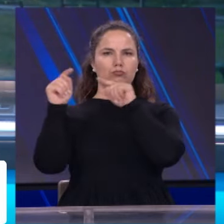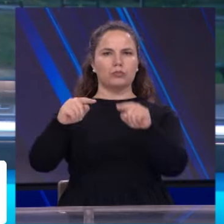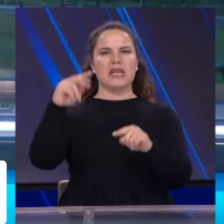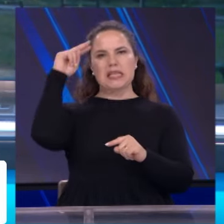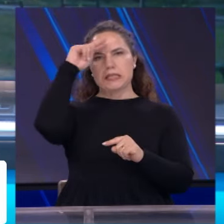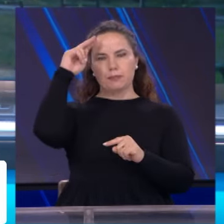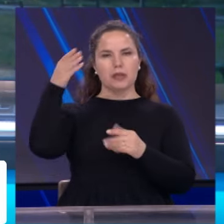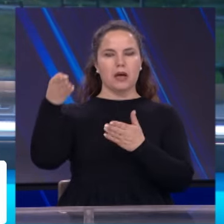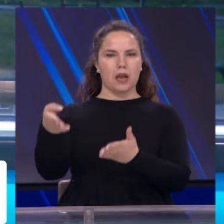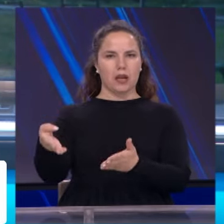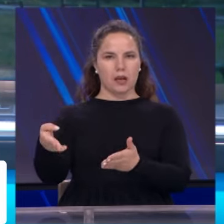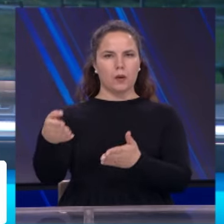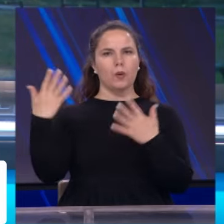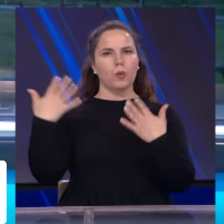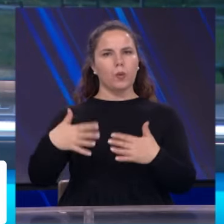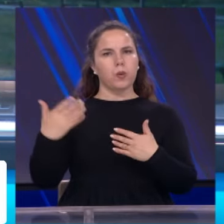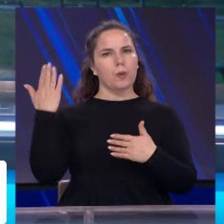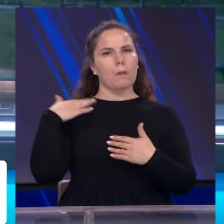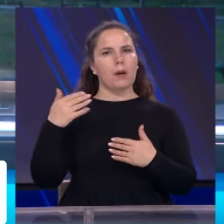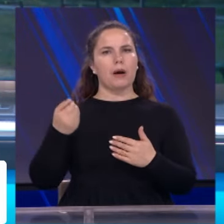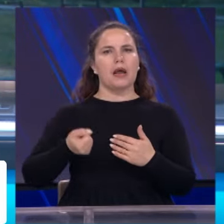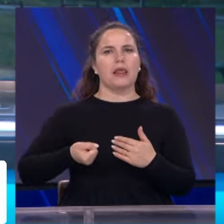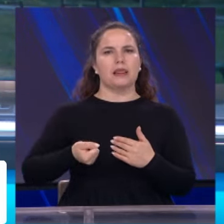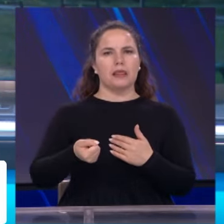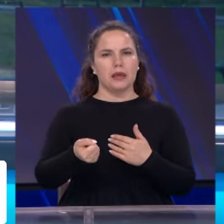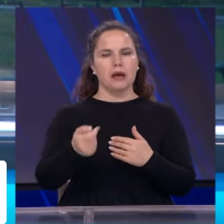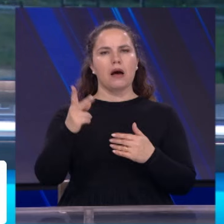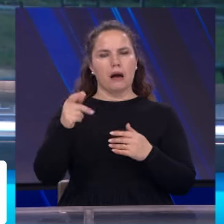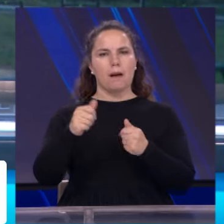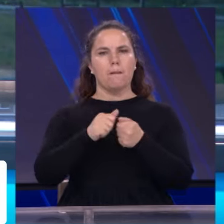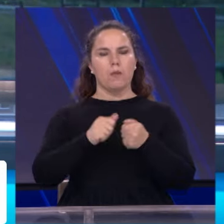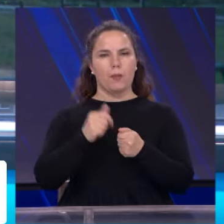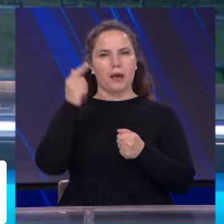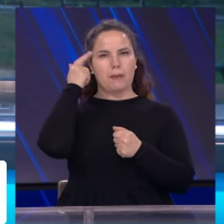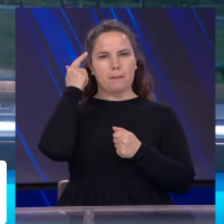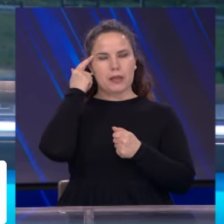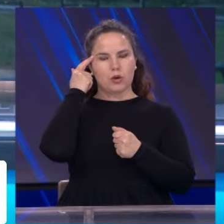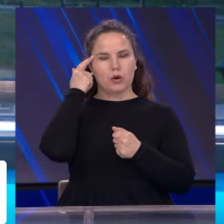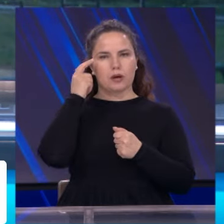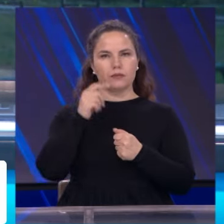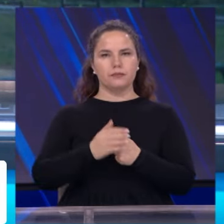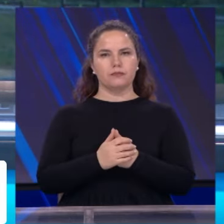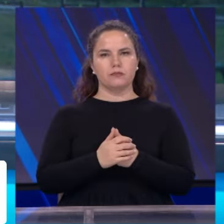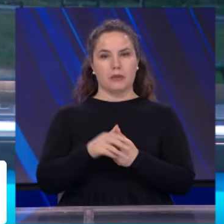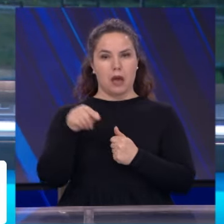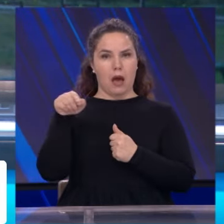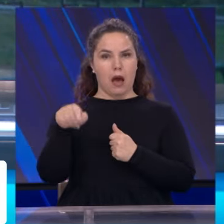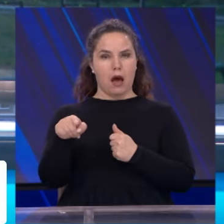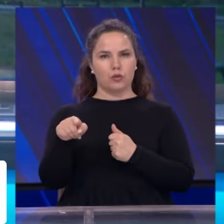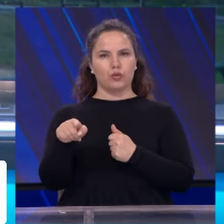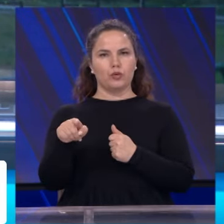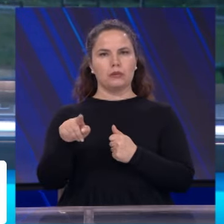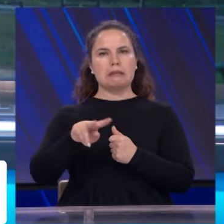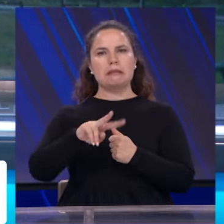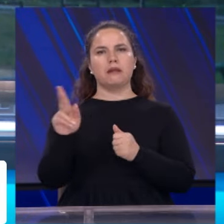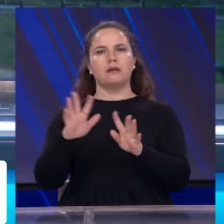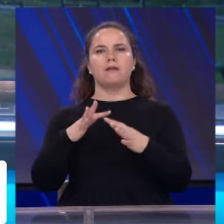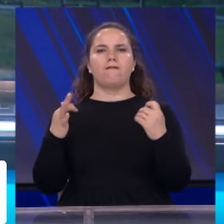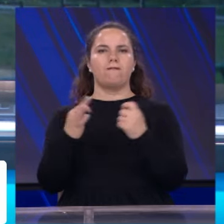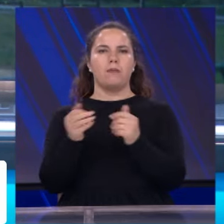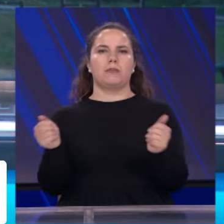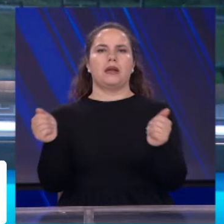parë me një plak të shkaktuar nga thika vuante nga probleme të shëndetit mendor. Në momentin e ngjarjes ishte i pranishëm edhe